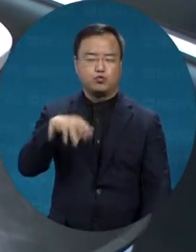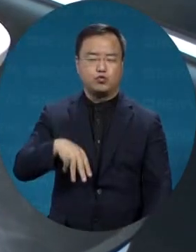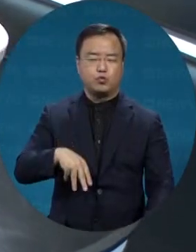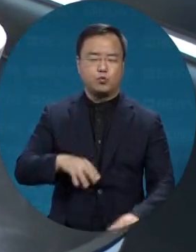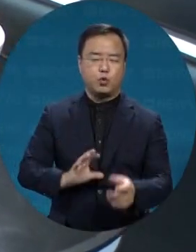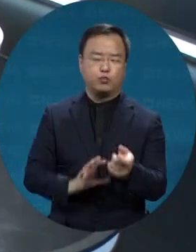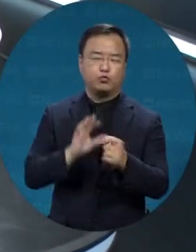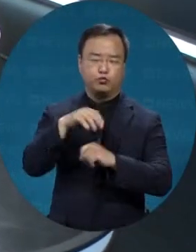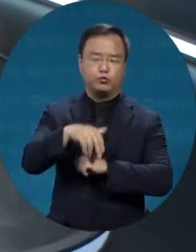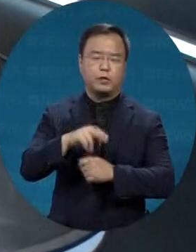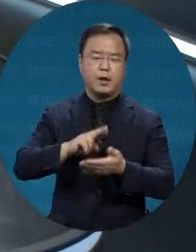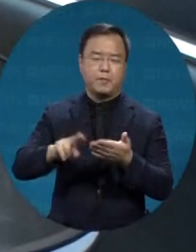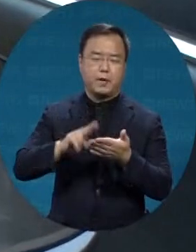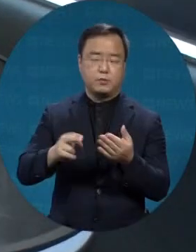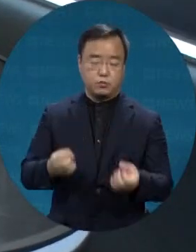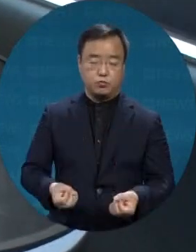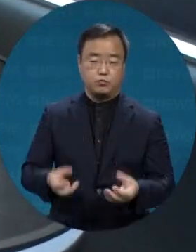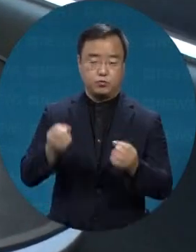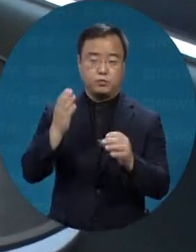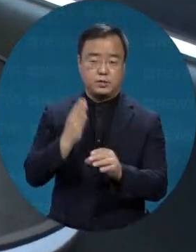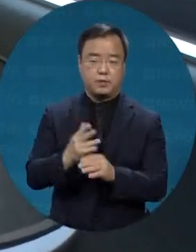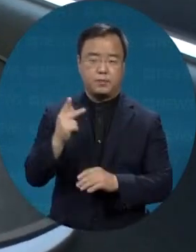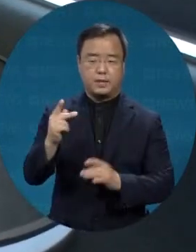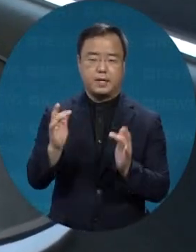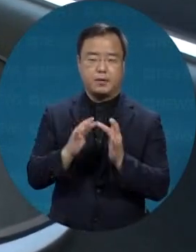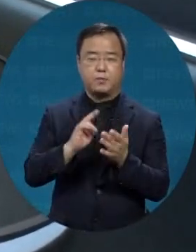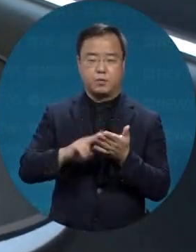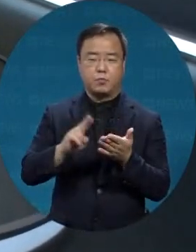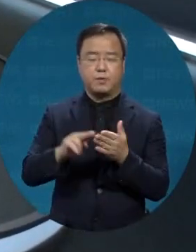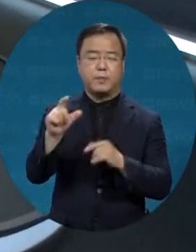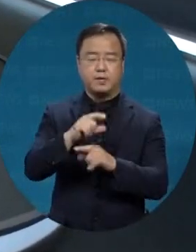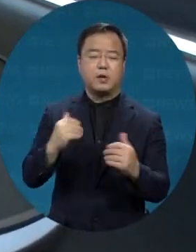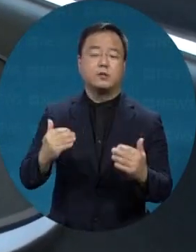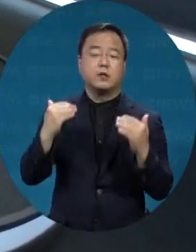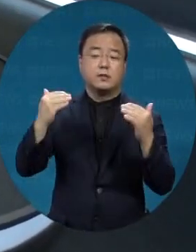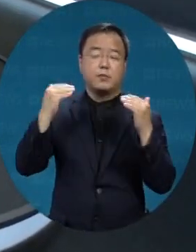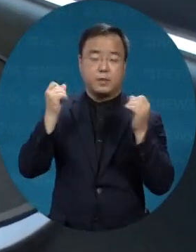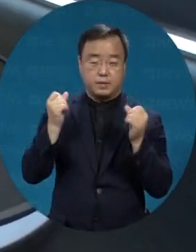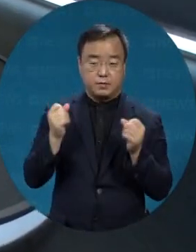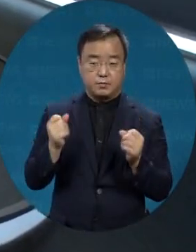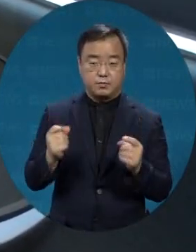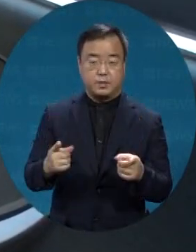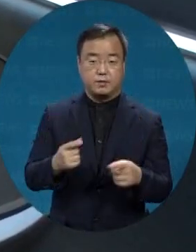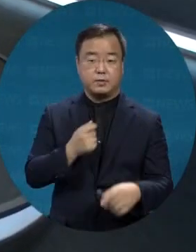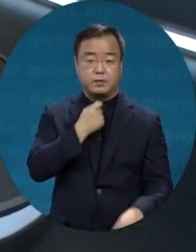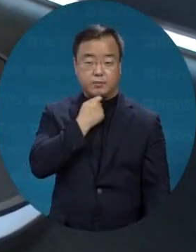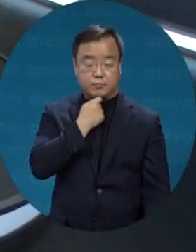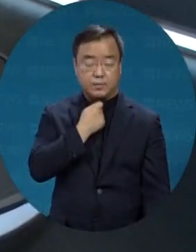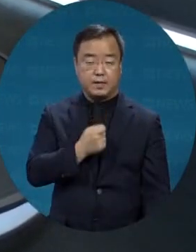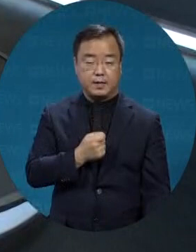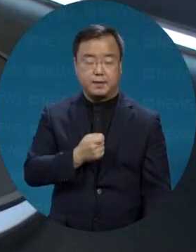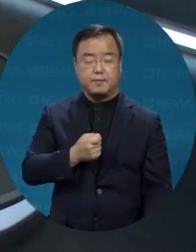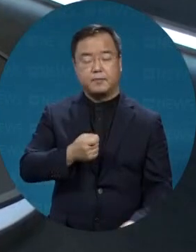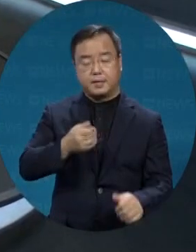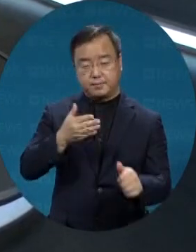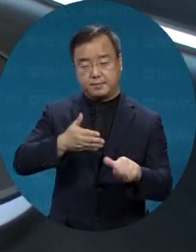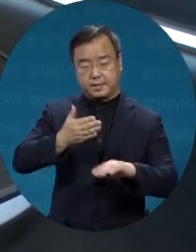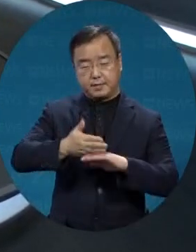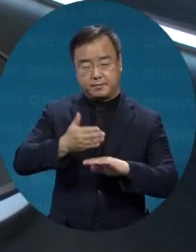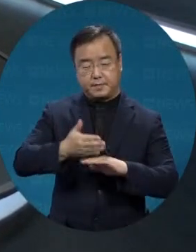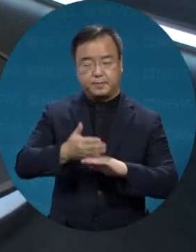한창입니다 한국마다 우리 kf2 또 한번 성장하는 그런 기계 기회가 되기를 바랍니다 오늘 말씀